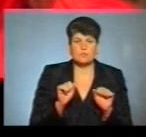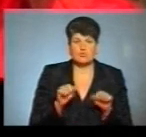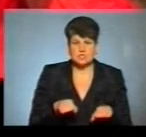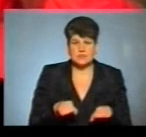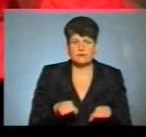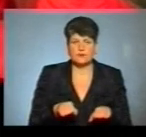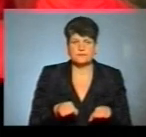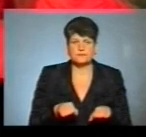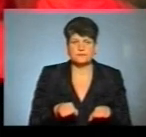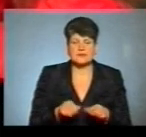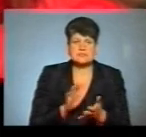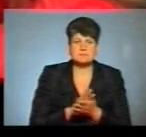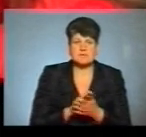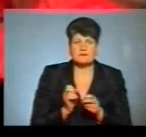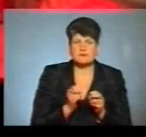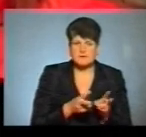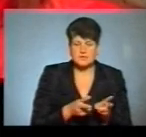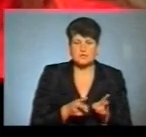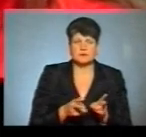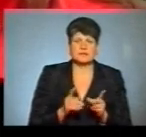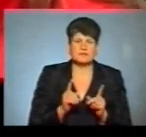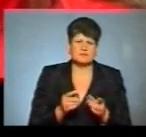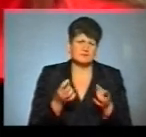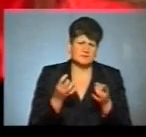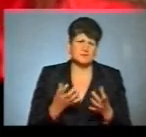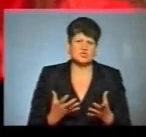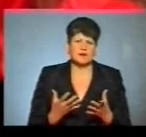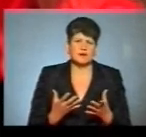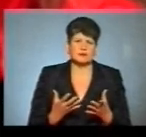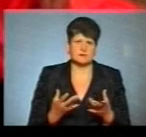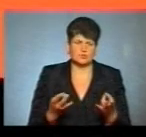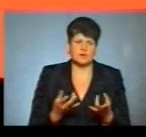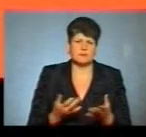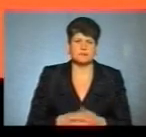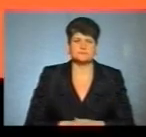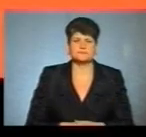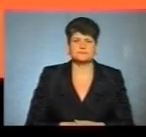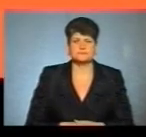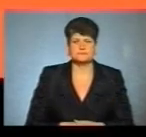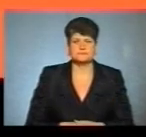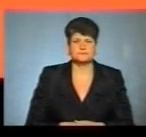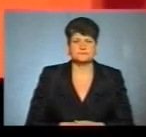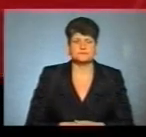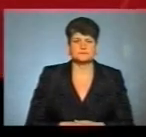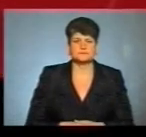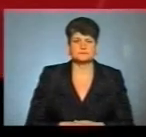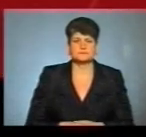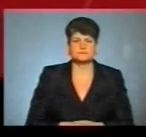можливо, сміття винести, навіть така звичайна побутова потреба.